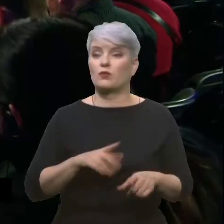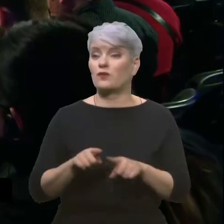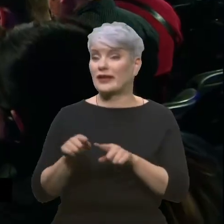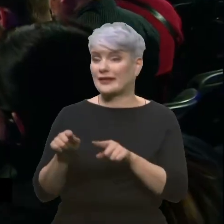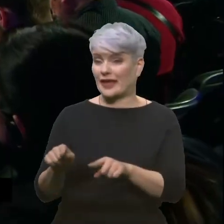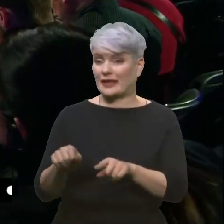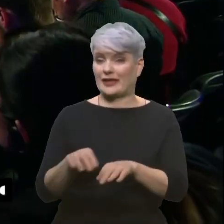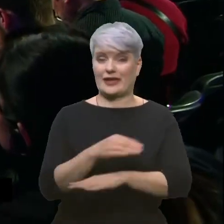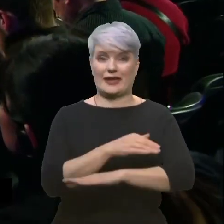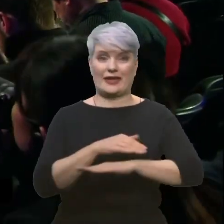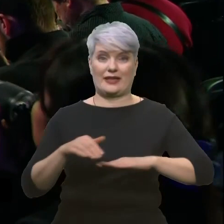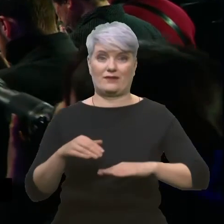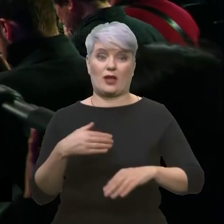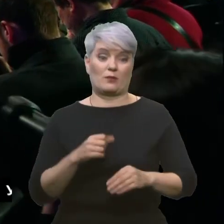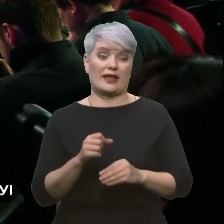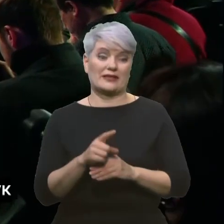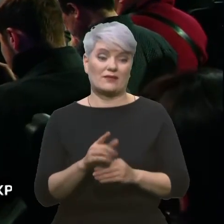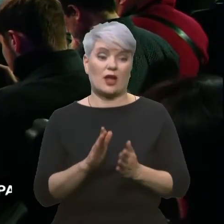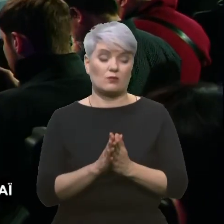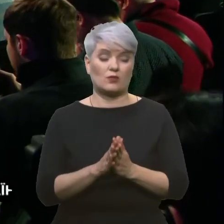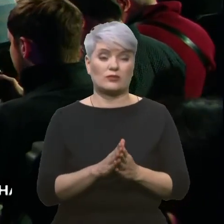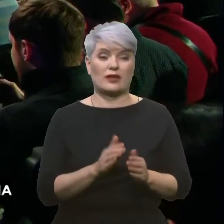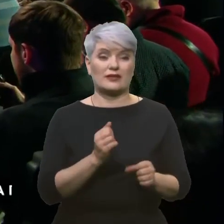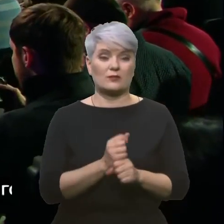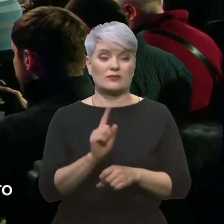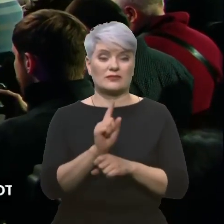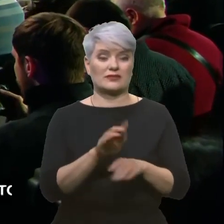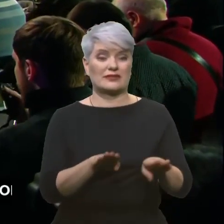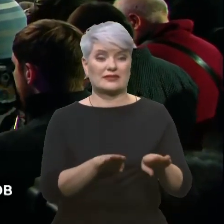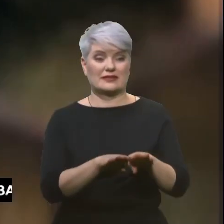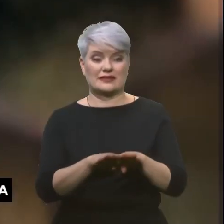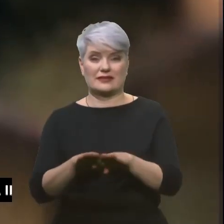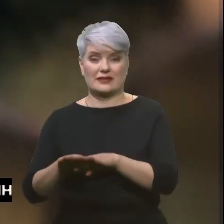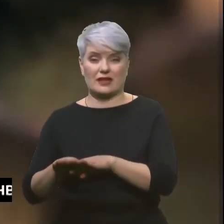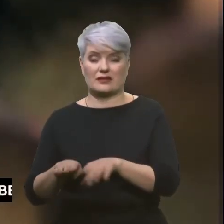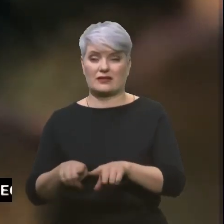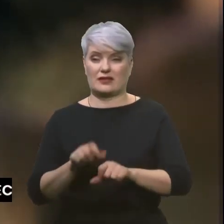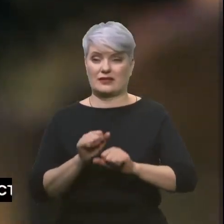Ось і все, моє завдання просте. Будь ласка, стандартизуйте отакий міцний захист.